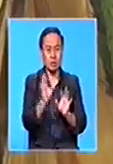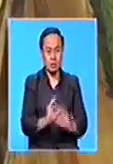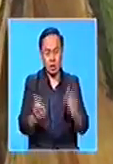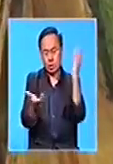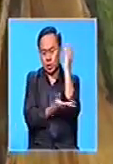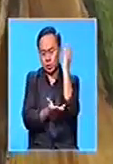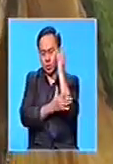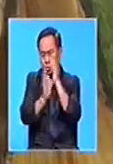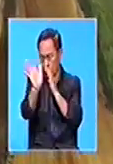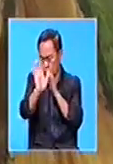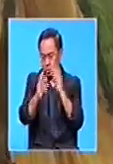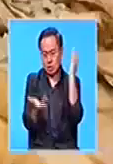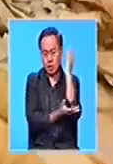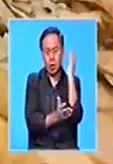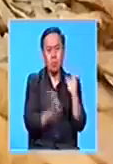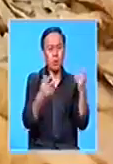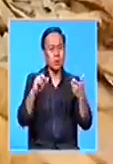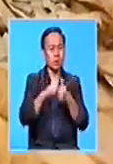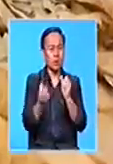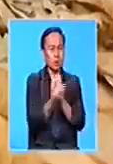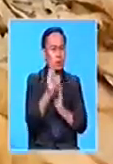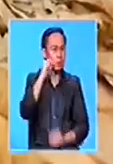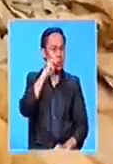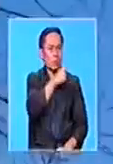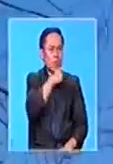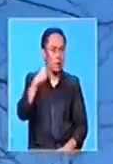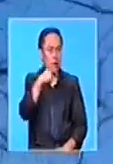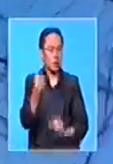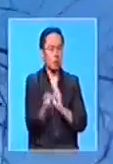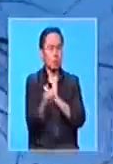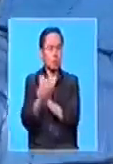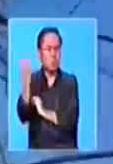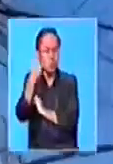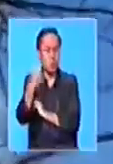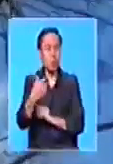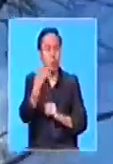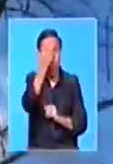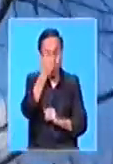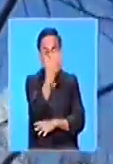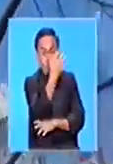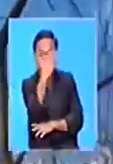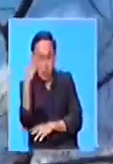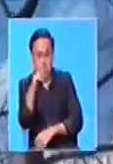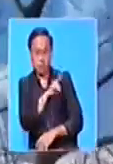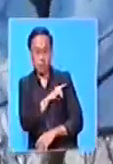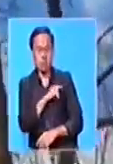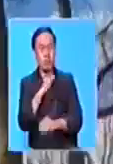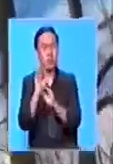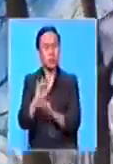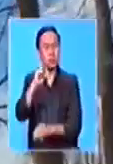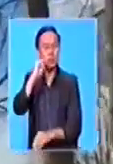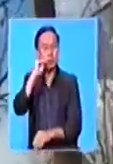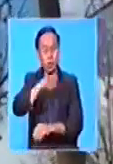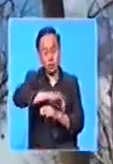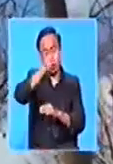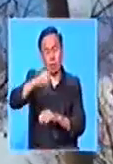ไปตัดป่าพวกนี้ก็แล้วกันนะยิ่งตัดป่ามันก็ยิ่งแรงลงแรงลงไปเรื่อยๆแล้วจะทำยังไงอ่ะเพราะน้ำมันมาจากป่าน้ำมันมาจากเขานะครับ